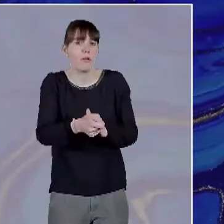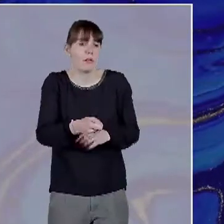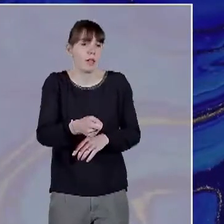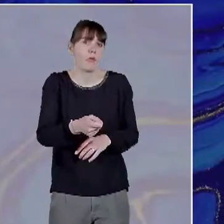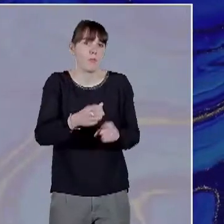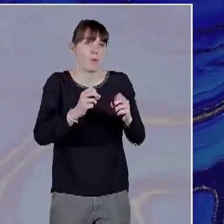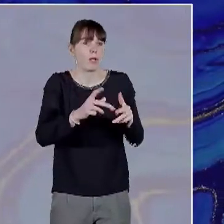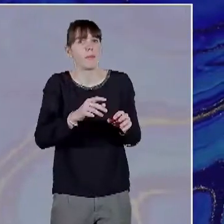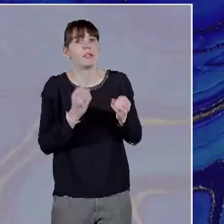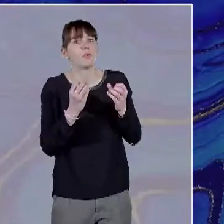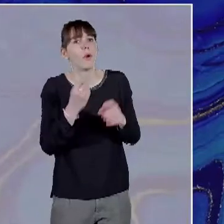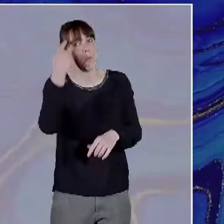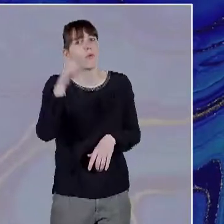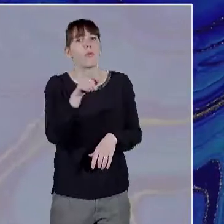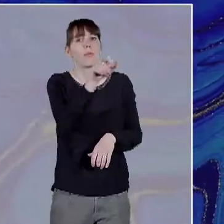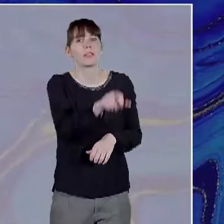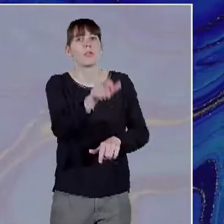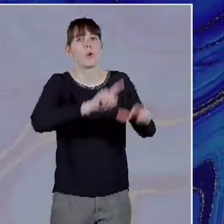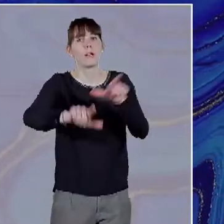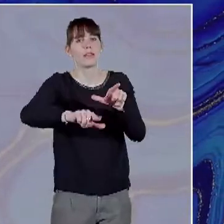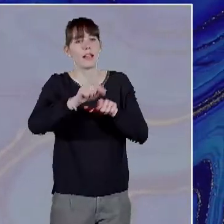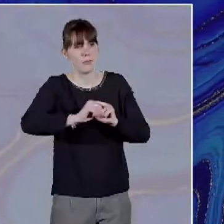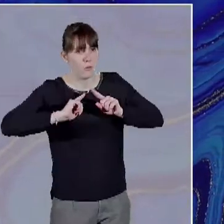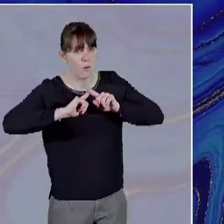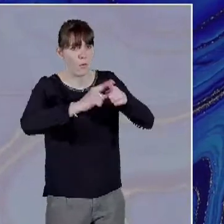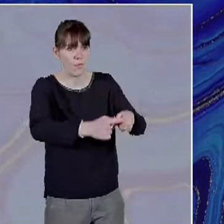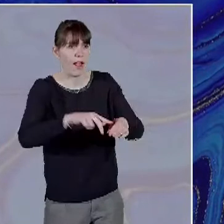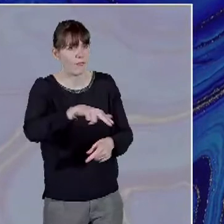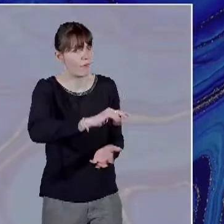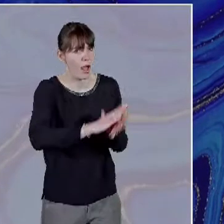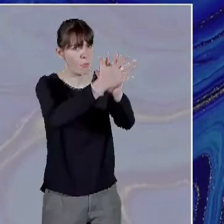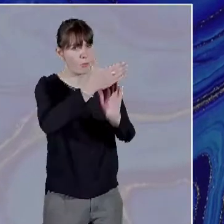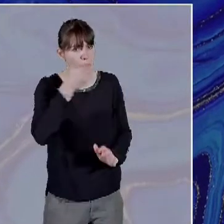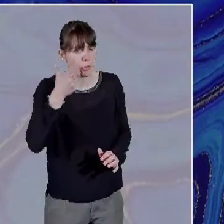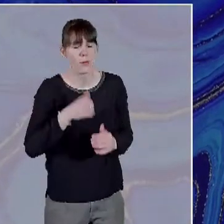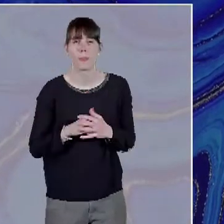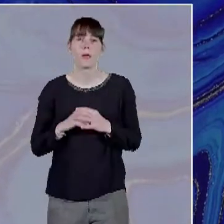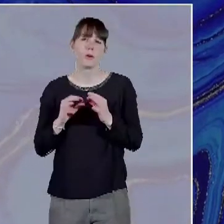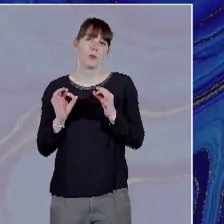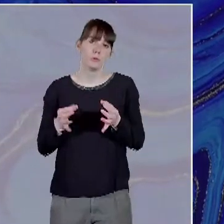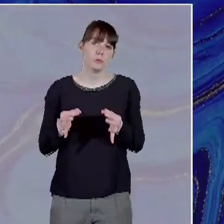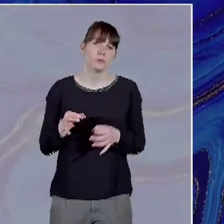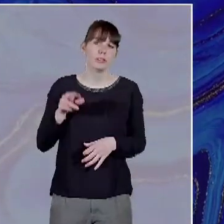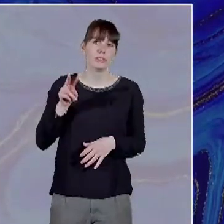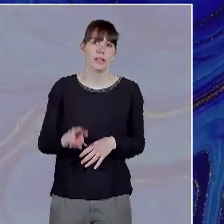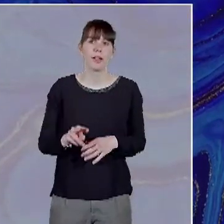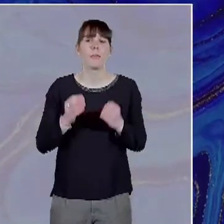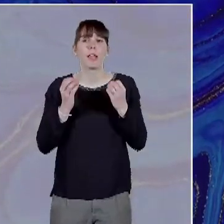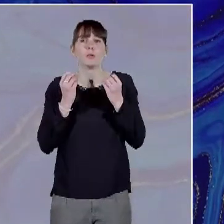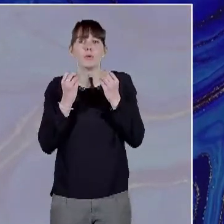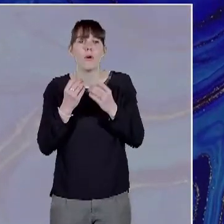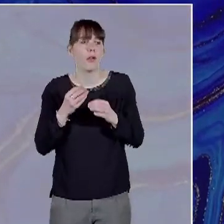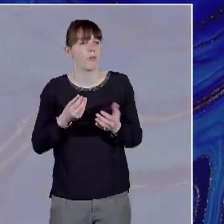Tout à fait, mais alors, très souvent, on arrive quand même à des baisses de niveau de consommation de chauffage